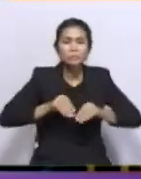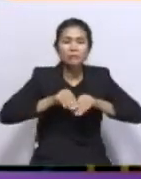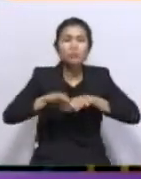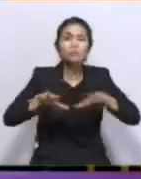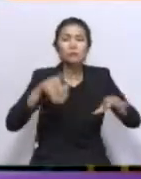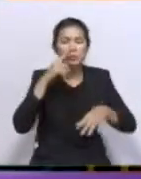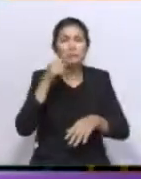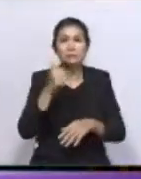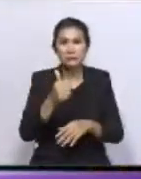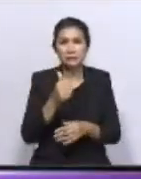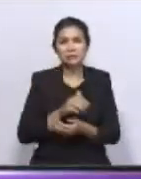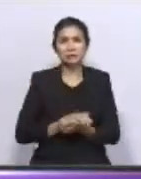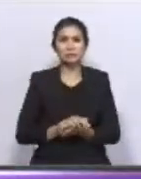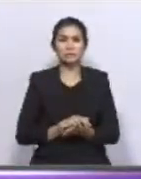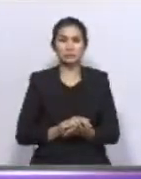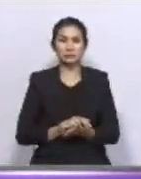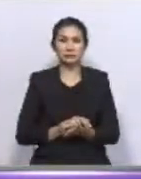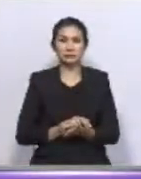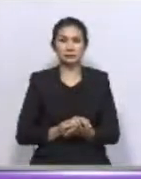ครับ